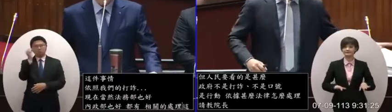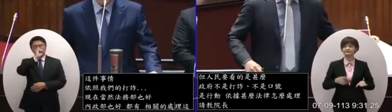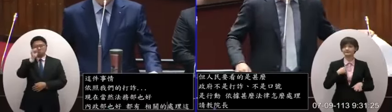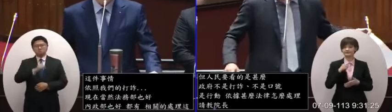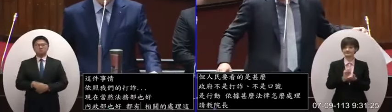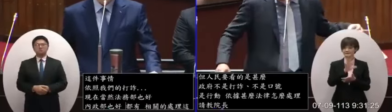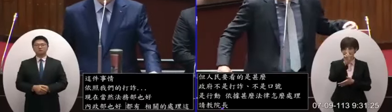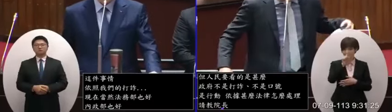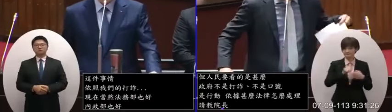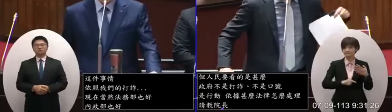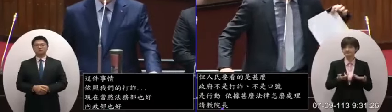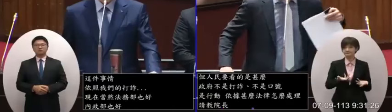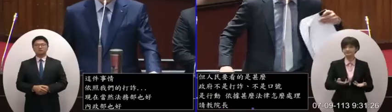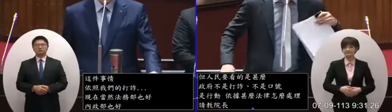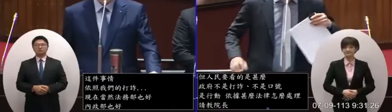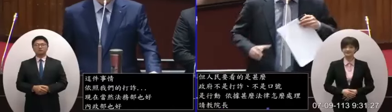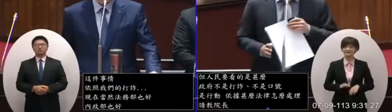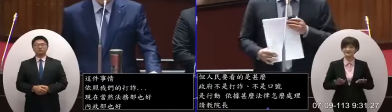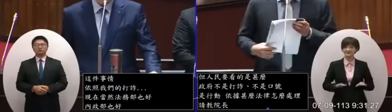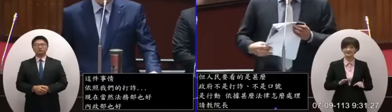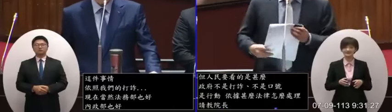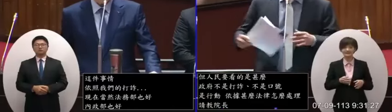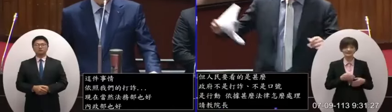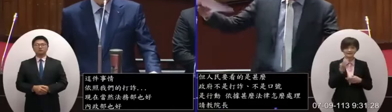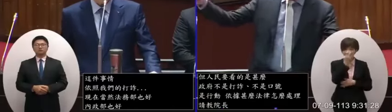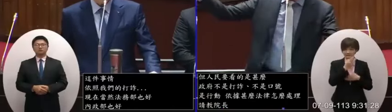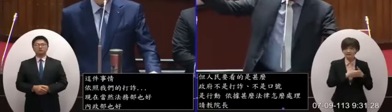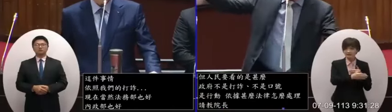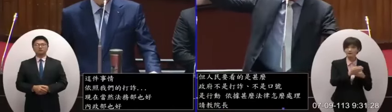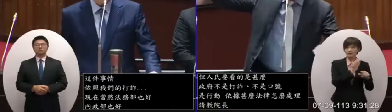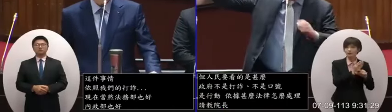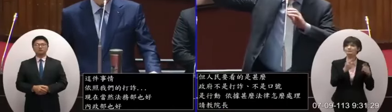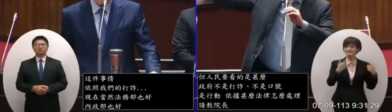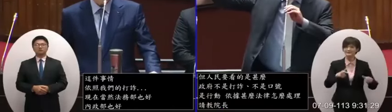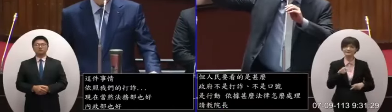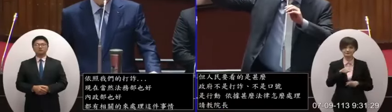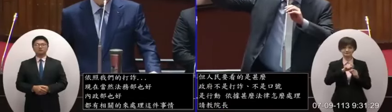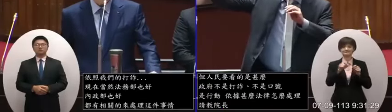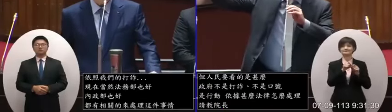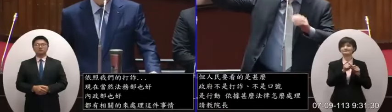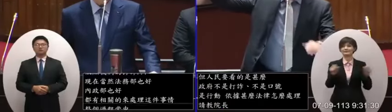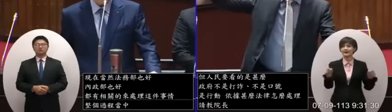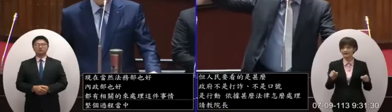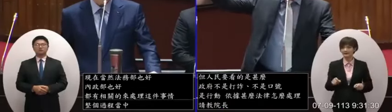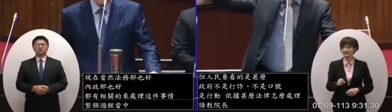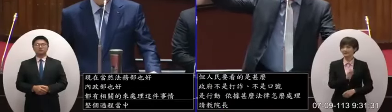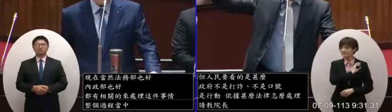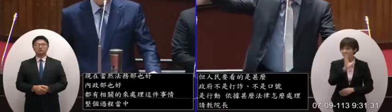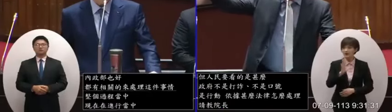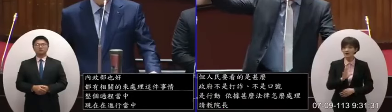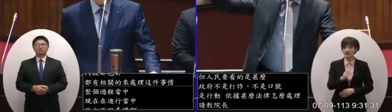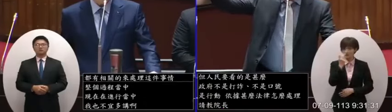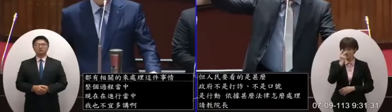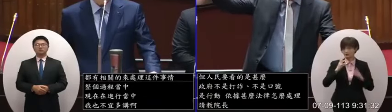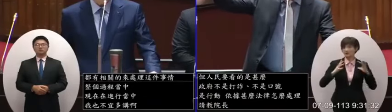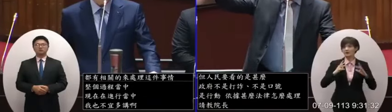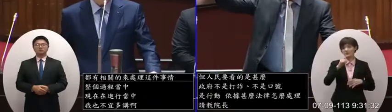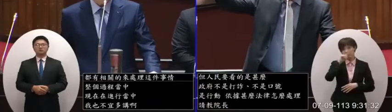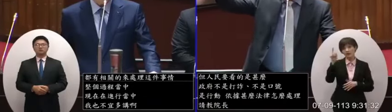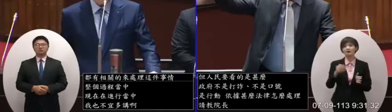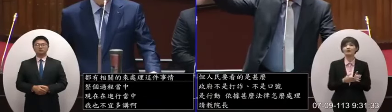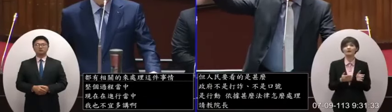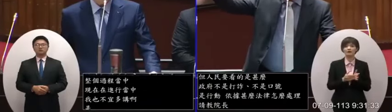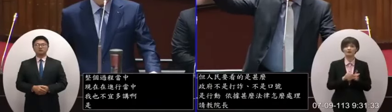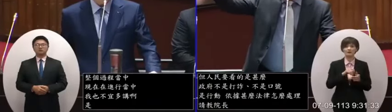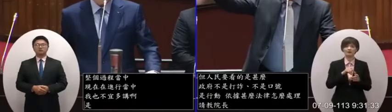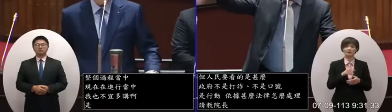报告一件事啦，不是叫进行当中，这叫已经进行结束了。检察官已经起诉了，侦查